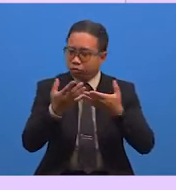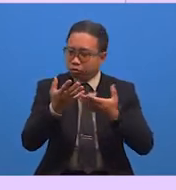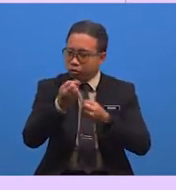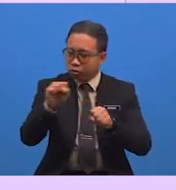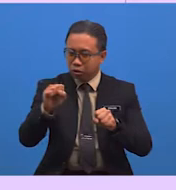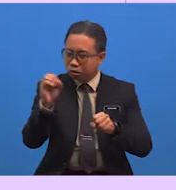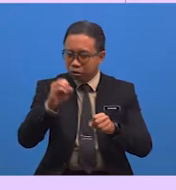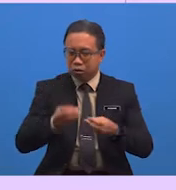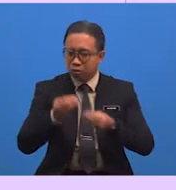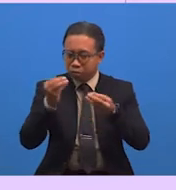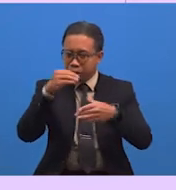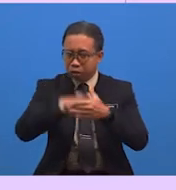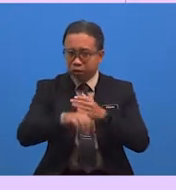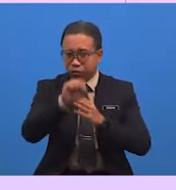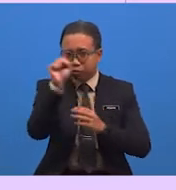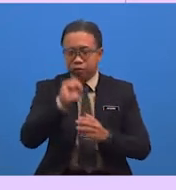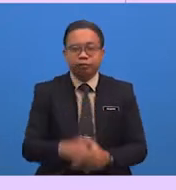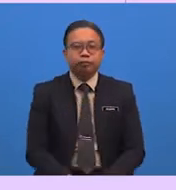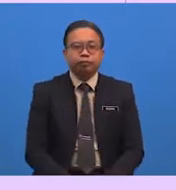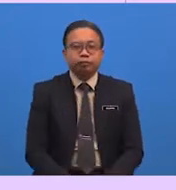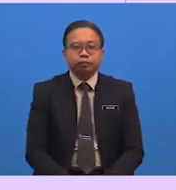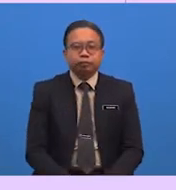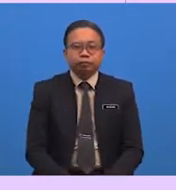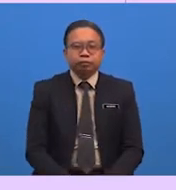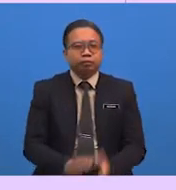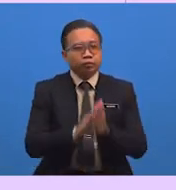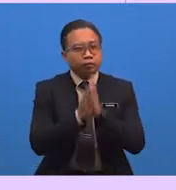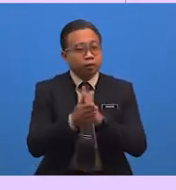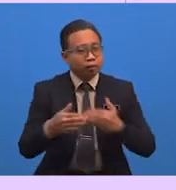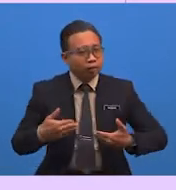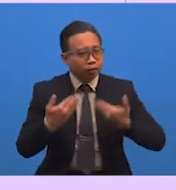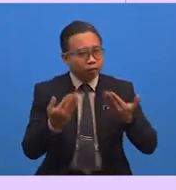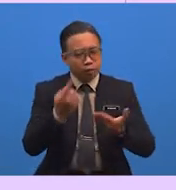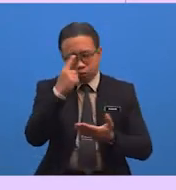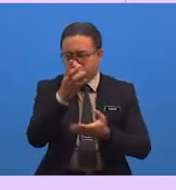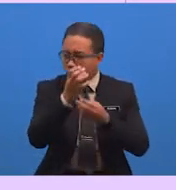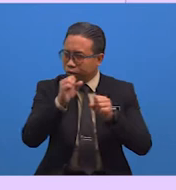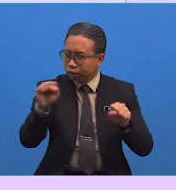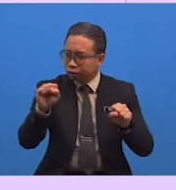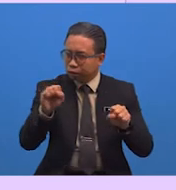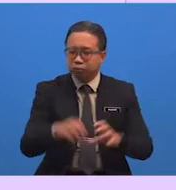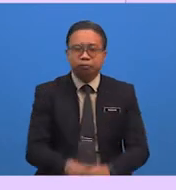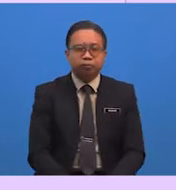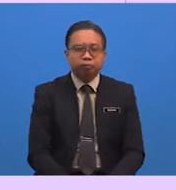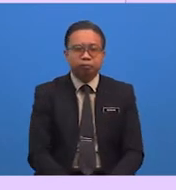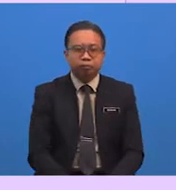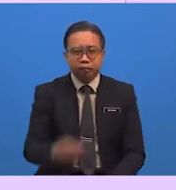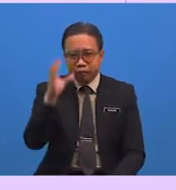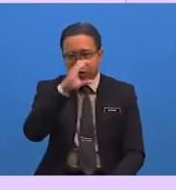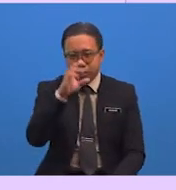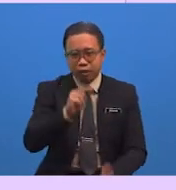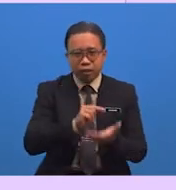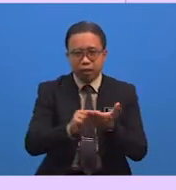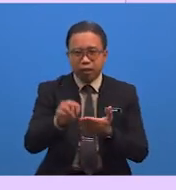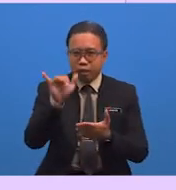sedia diberikan dalam soalan. Jadi, bagaimana untuk menyelesaikannya? Cari